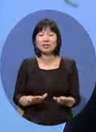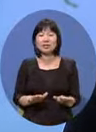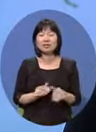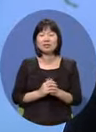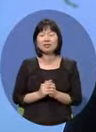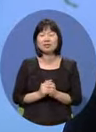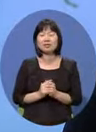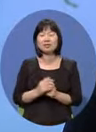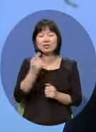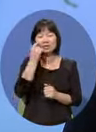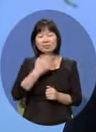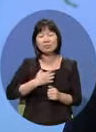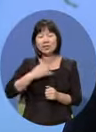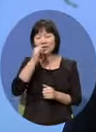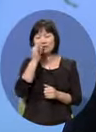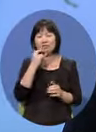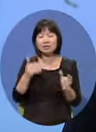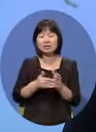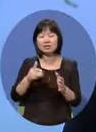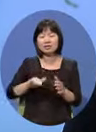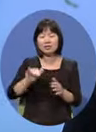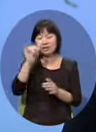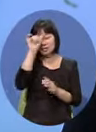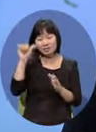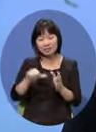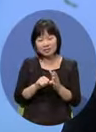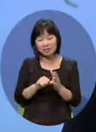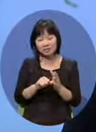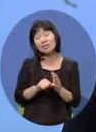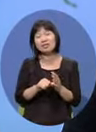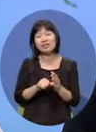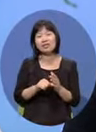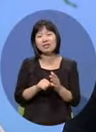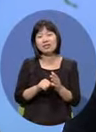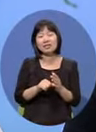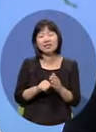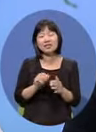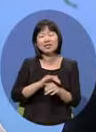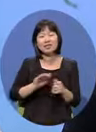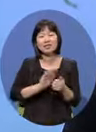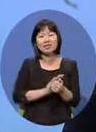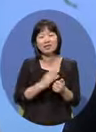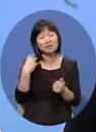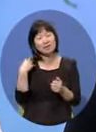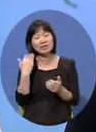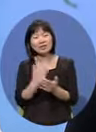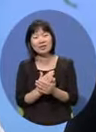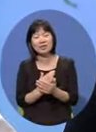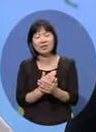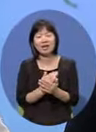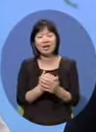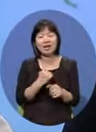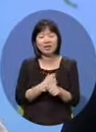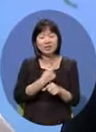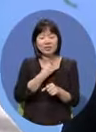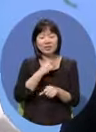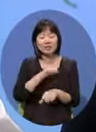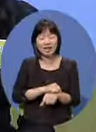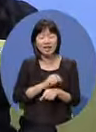뒤에도 섭분하지만 계속 또 평생 섭분할 거예요. 근데 부담 갖지 말고 열심히 그냥 하고 싶은 거 잘해.